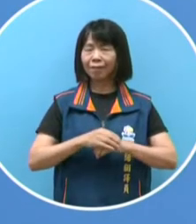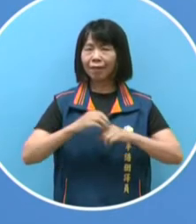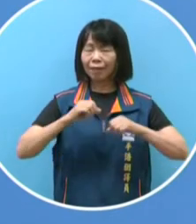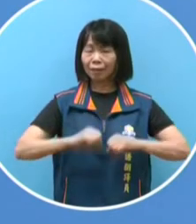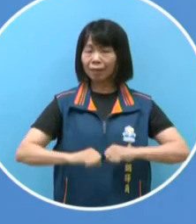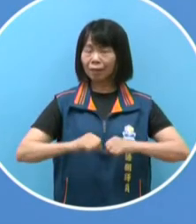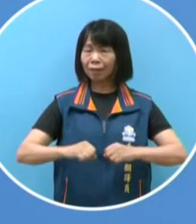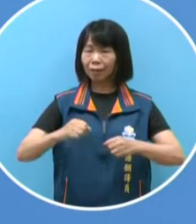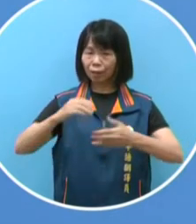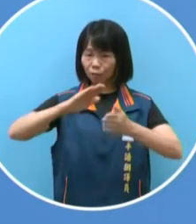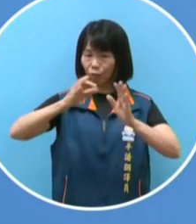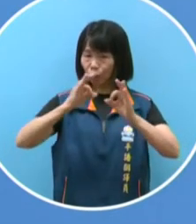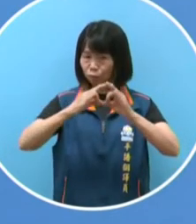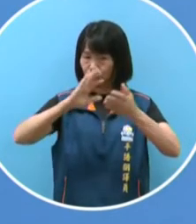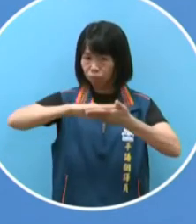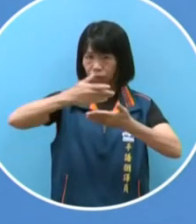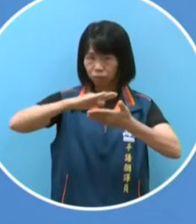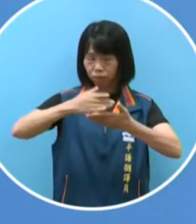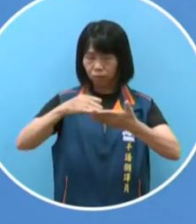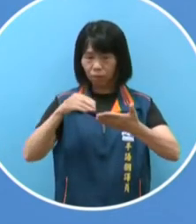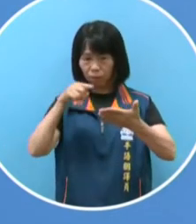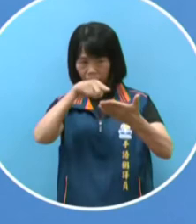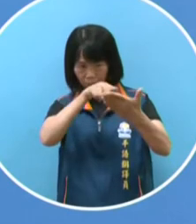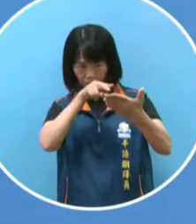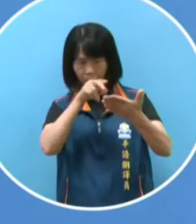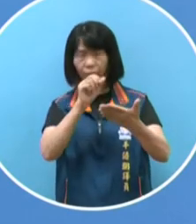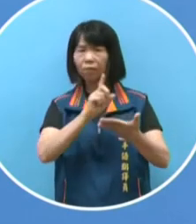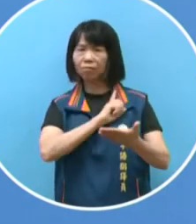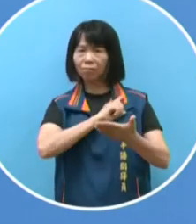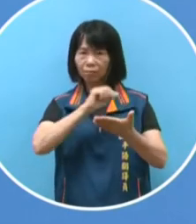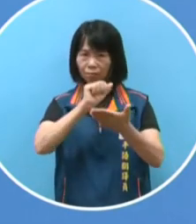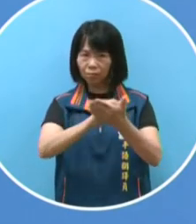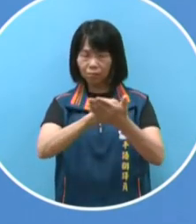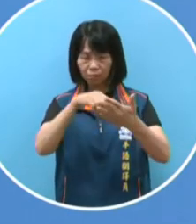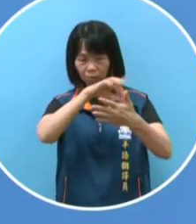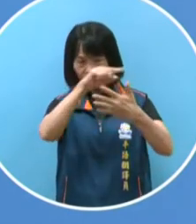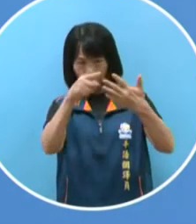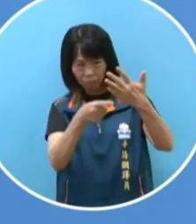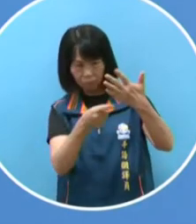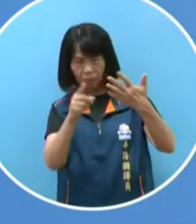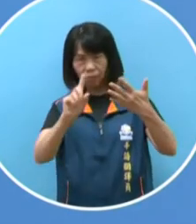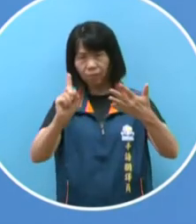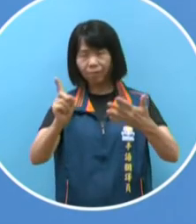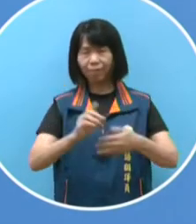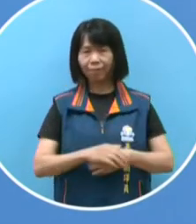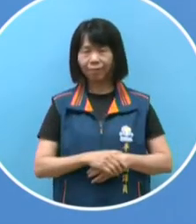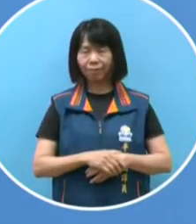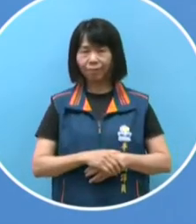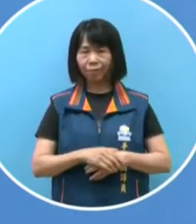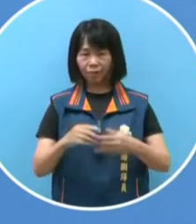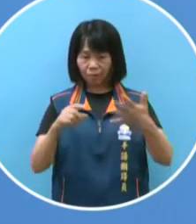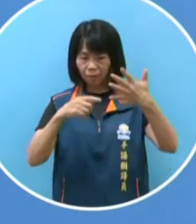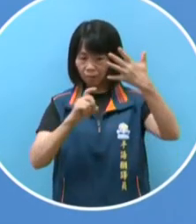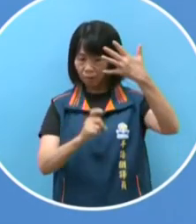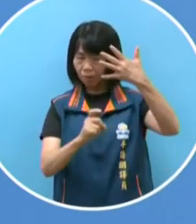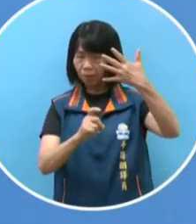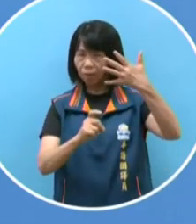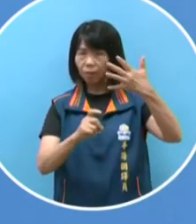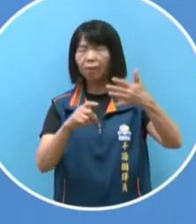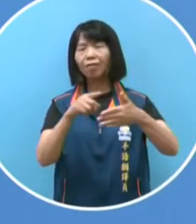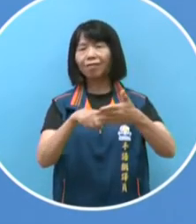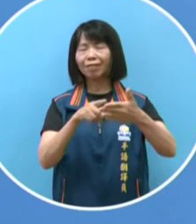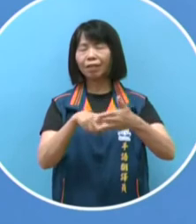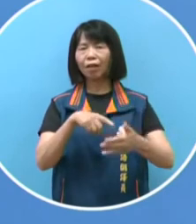健康存折里面就可以看到你的注记是哪一种，好就知道你是不是符合这一类。那第10类就更简单